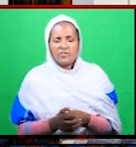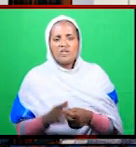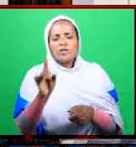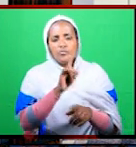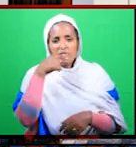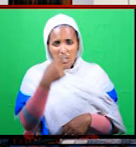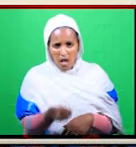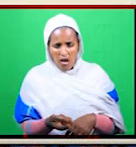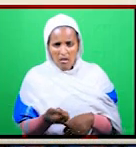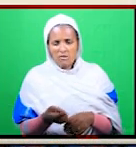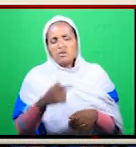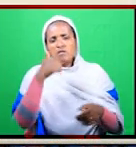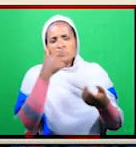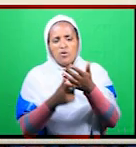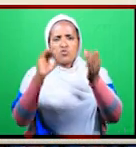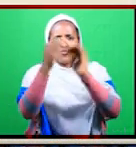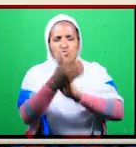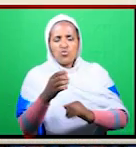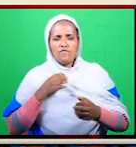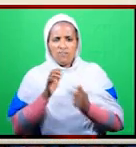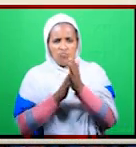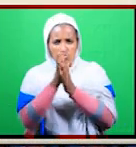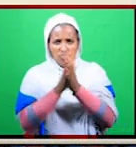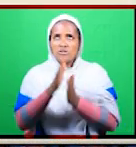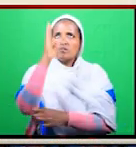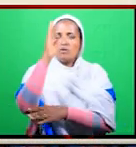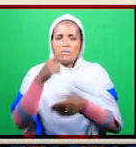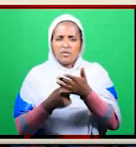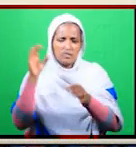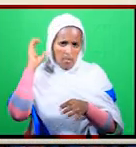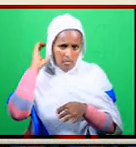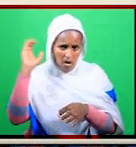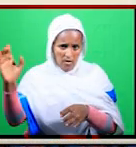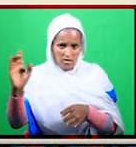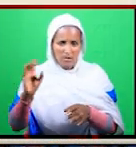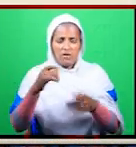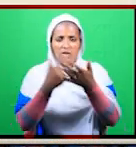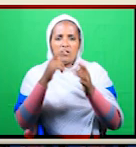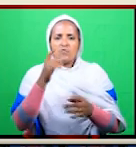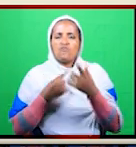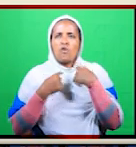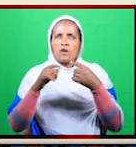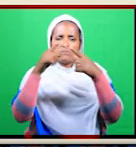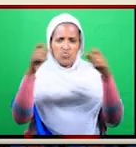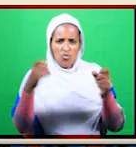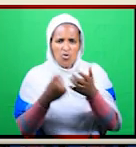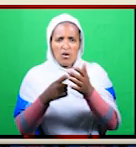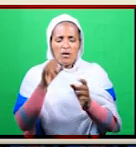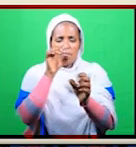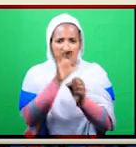ደግሞ መምረጥ ግዴታ ይሆናል። መምረጥ ተሰጥቶታል፣ ነፃነቱ ነው። ከዚያ መወሰን፣ ከዚያ በኋላ ህይወትን